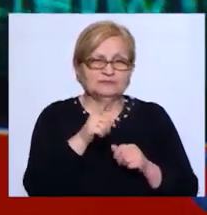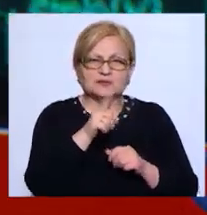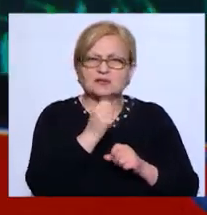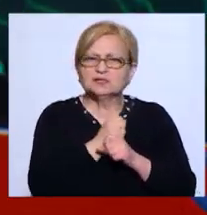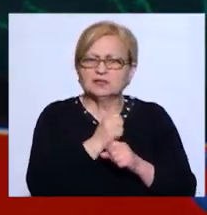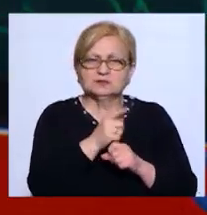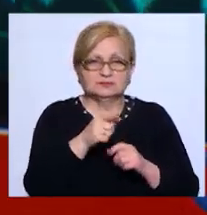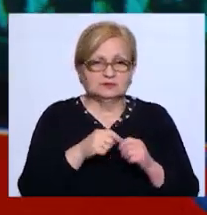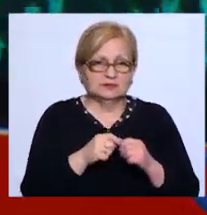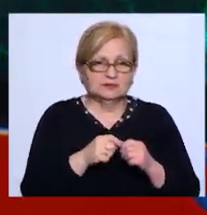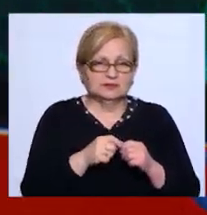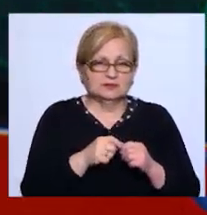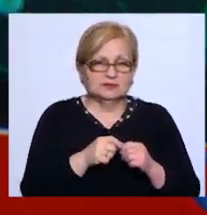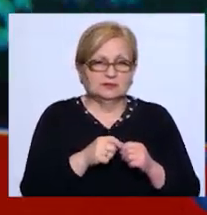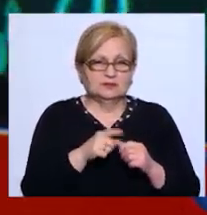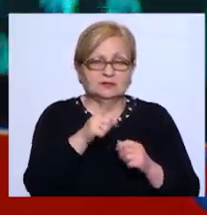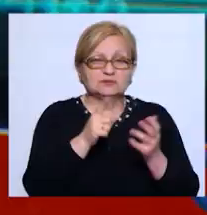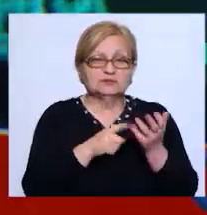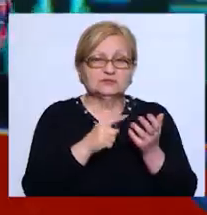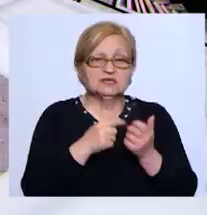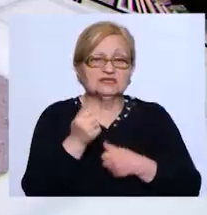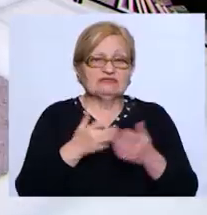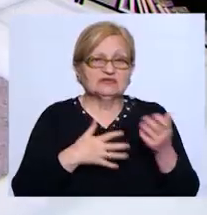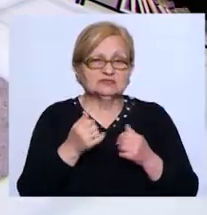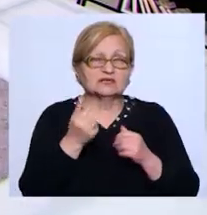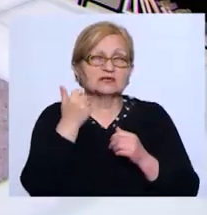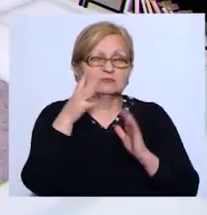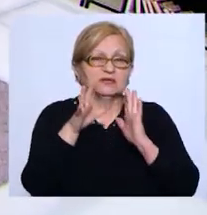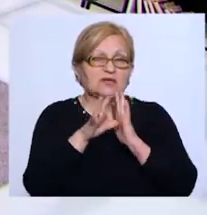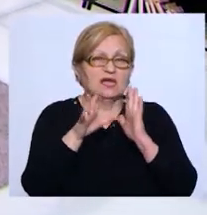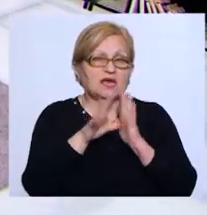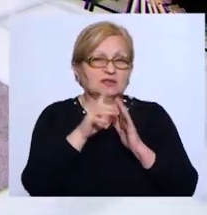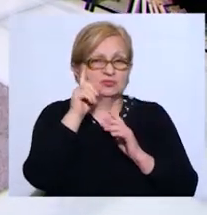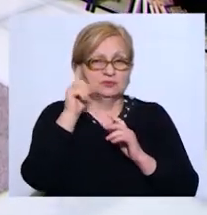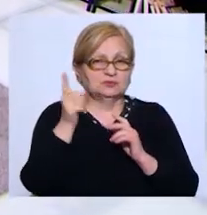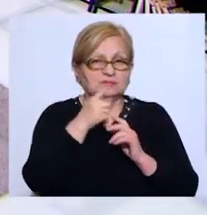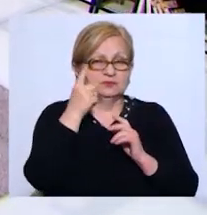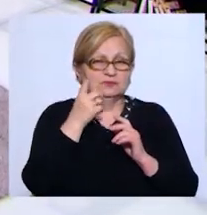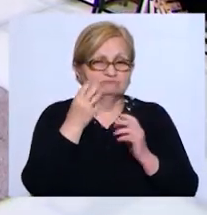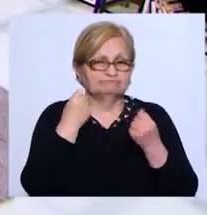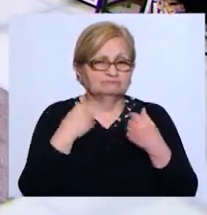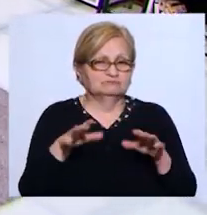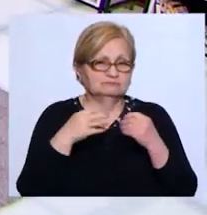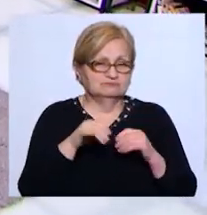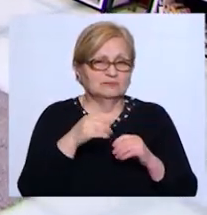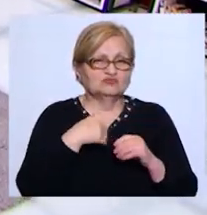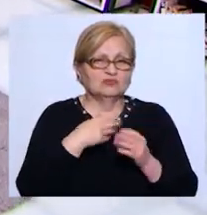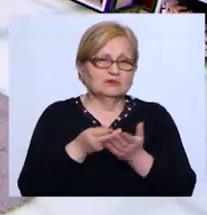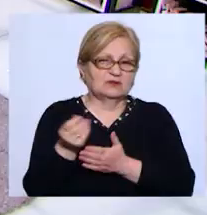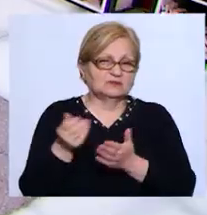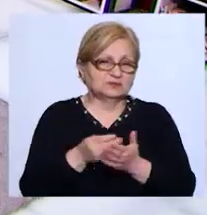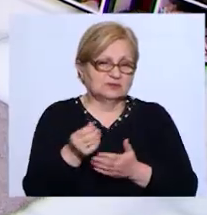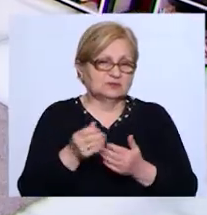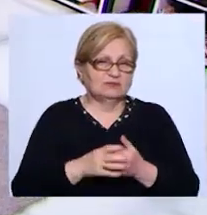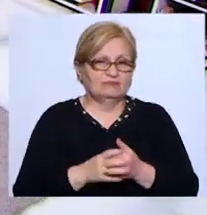ეს მრიცხველი? ის ითვლიდა რამდენ ელექტროენერგიას მოიხმარდა ოჯახი. მე იმის მიხედვით ჩვენ ვიხდიდით ფულს